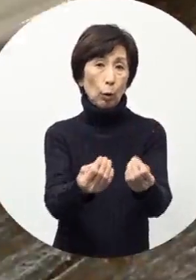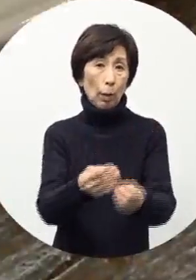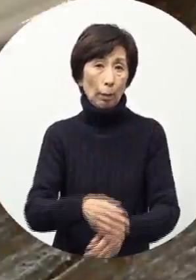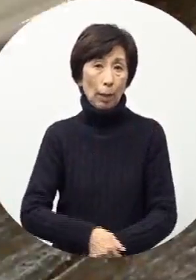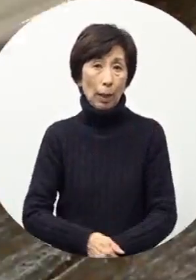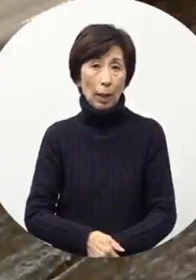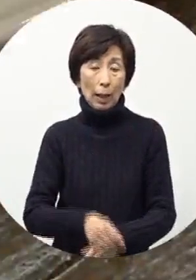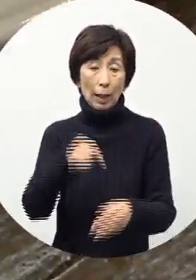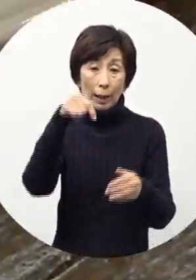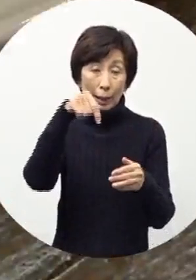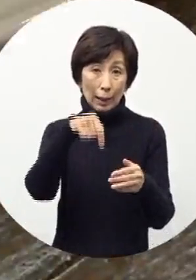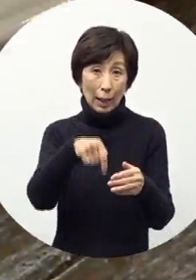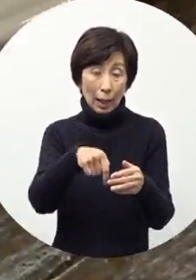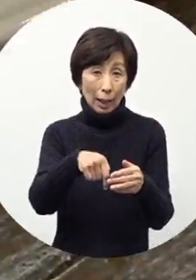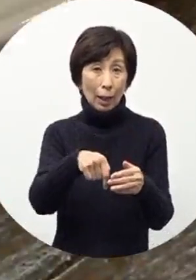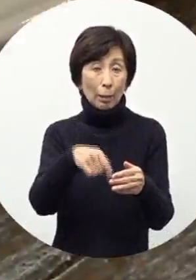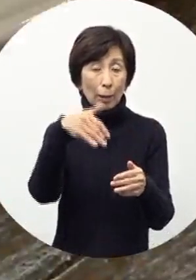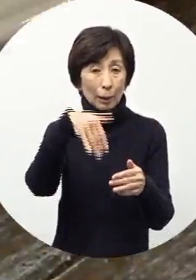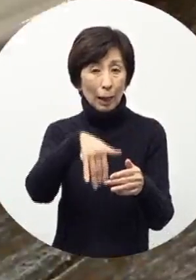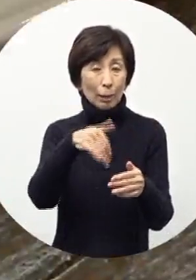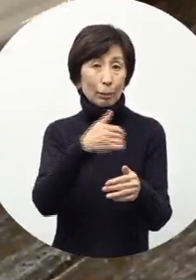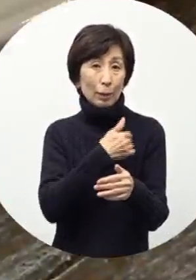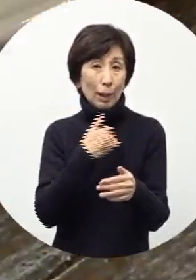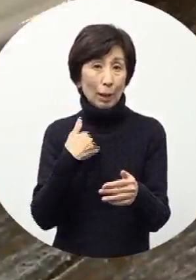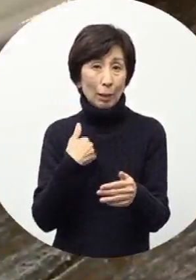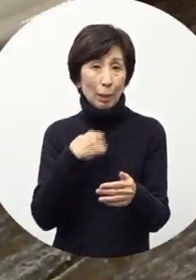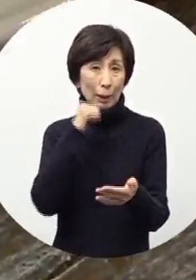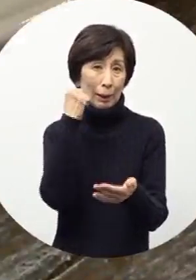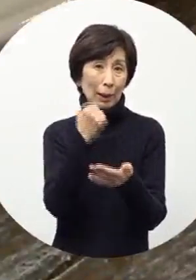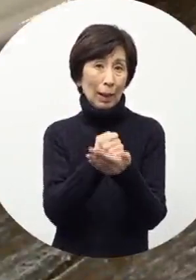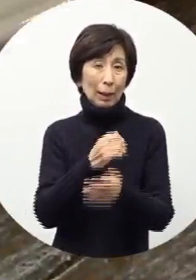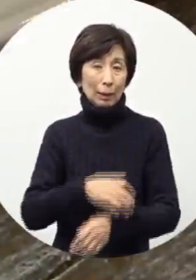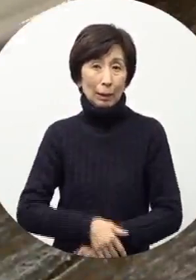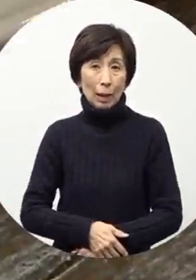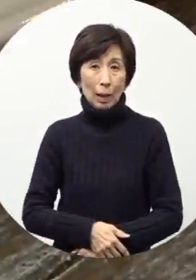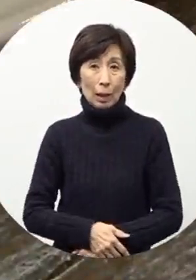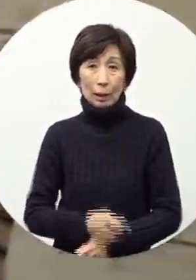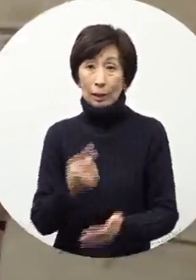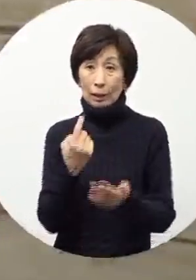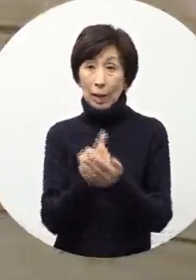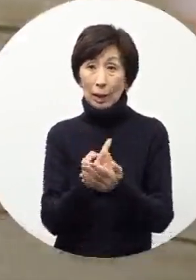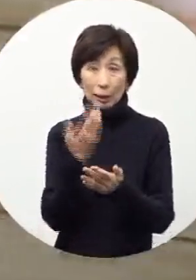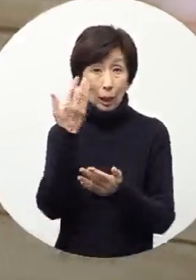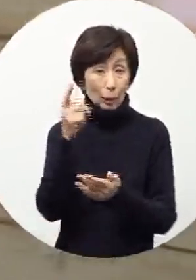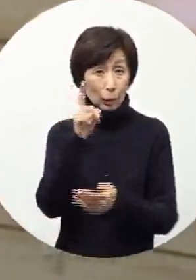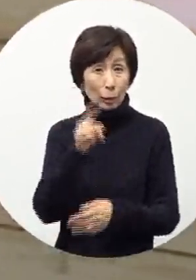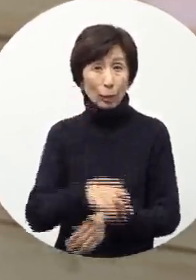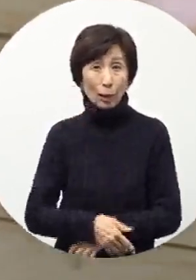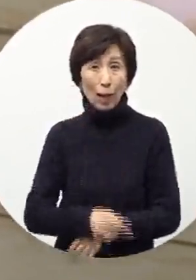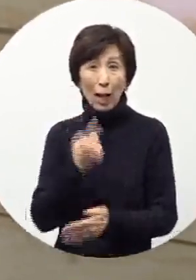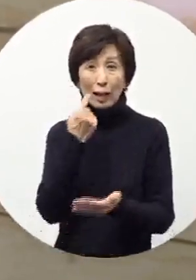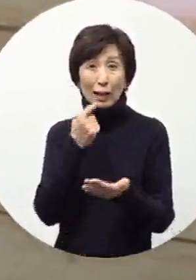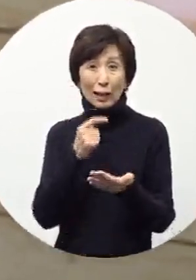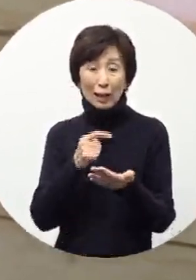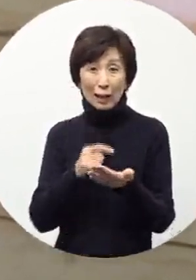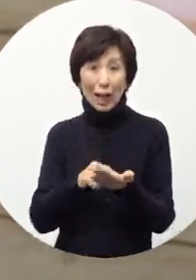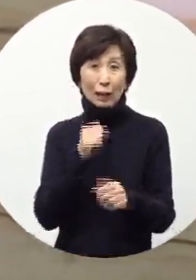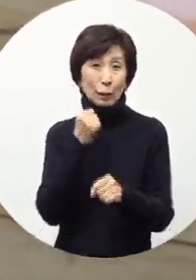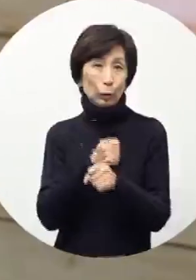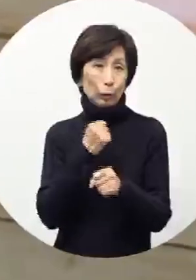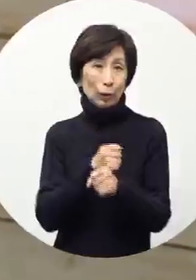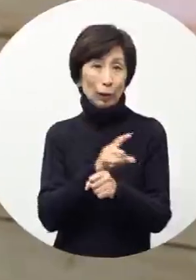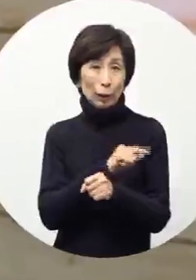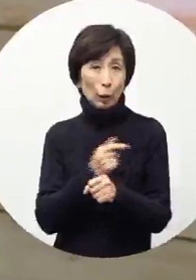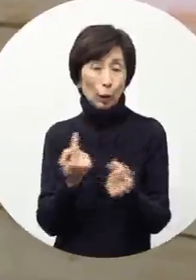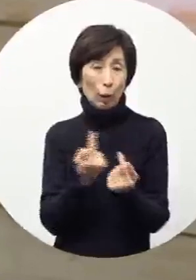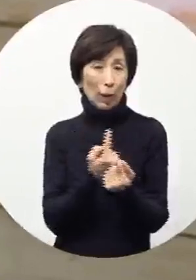で熱が通ったら出来上がりです。 参加されてみていかがでしたか。 簡単にできて、あのいろいろバリエー